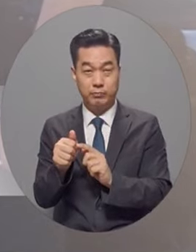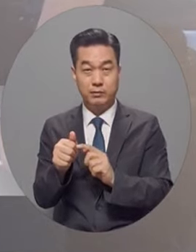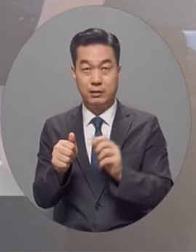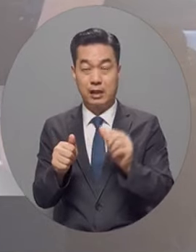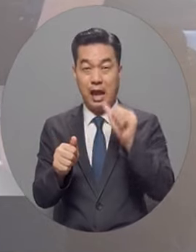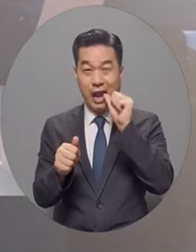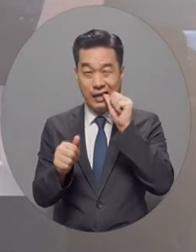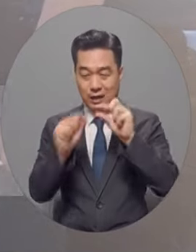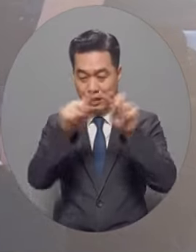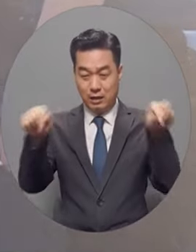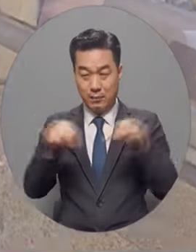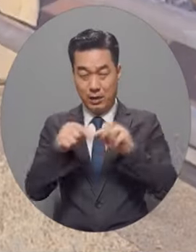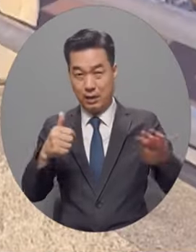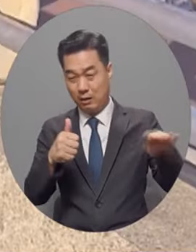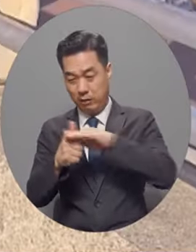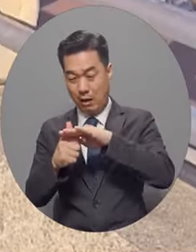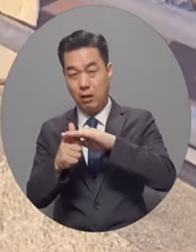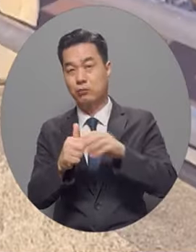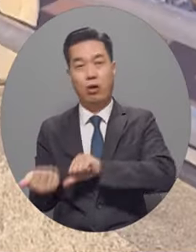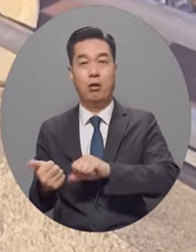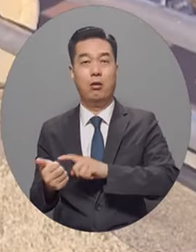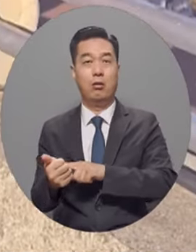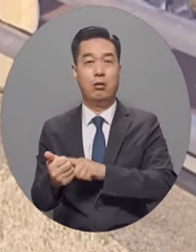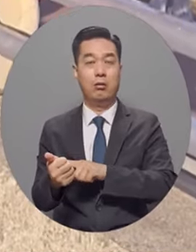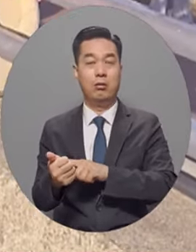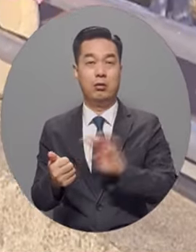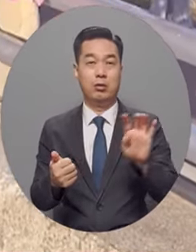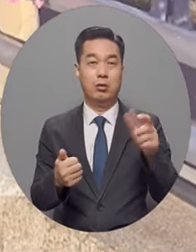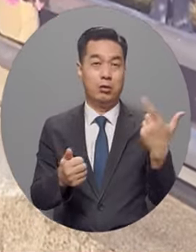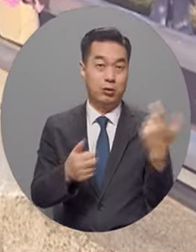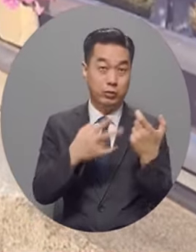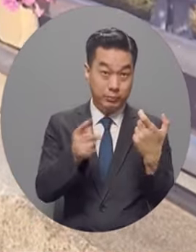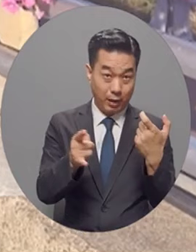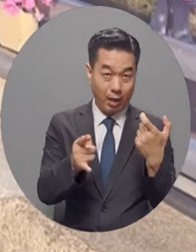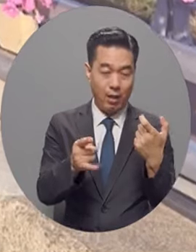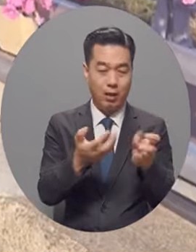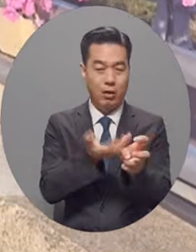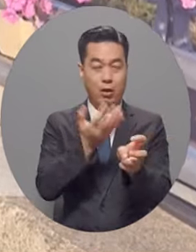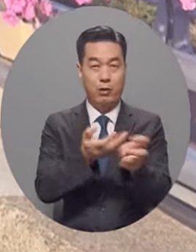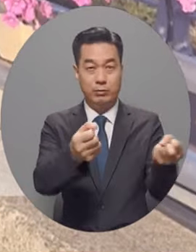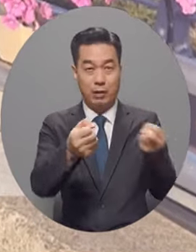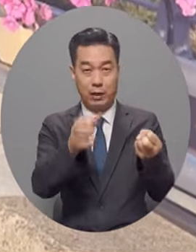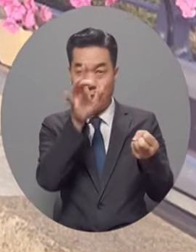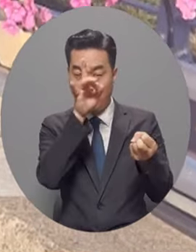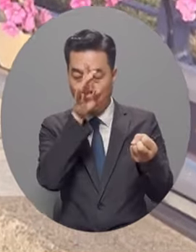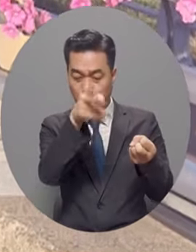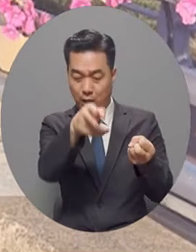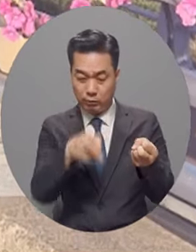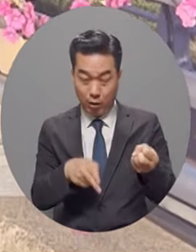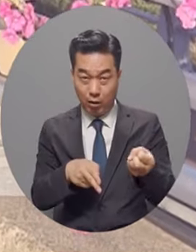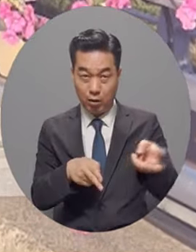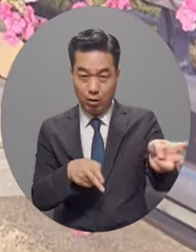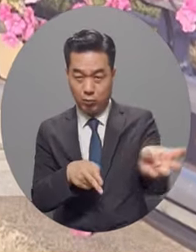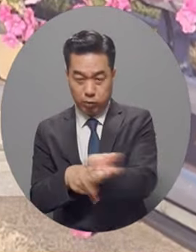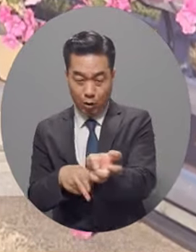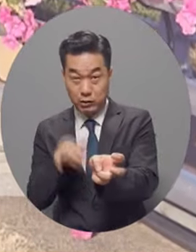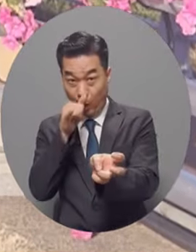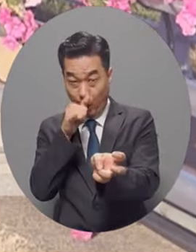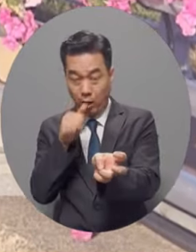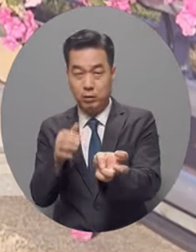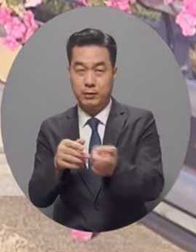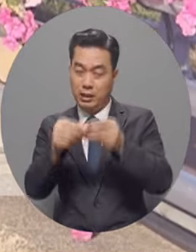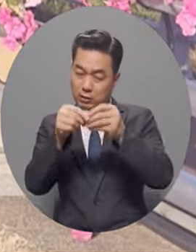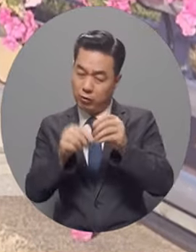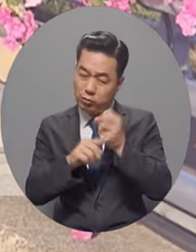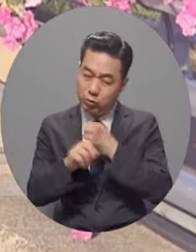맞아 숨졌습니다 경찰은 60대 화물차 운전자가 중앙선을 침범에 사고를 낸 것으로 보고 자세한 사고